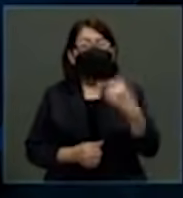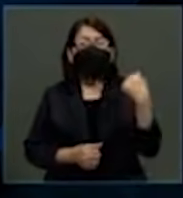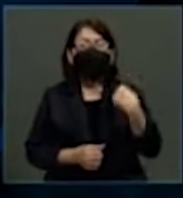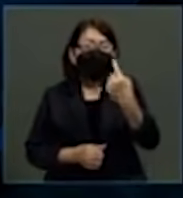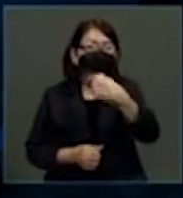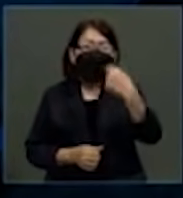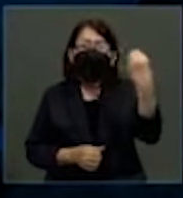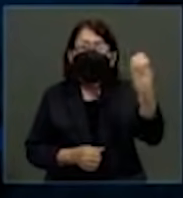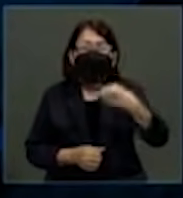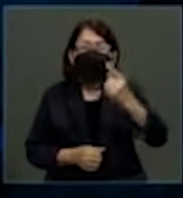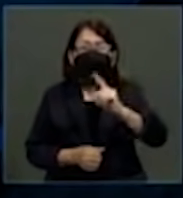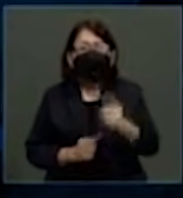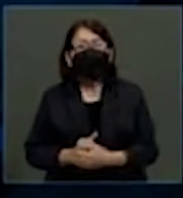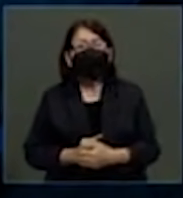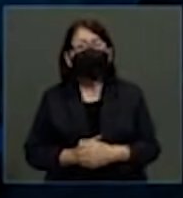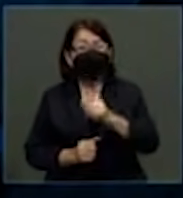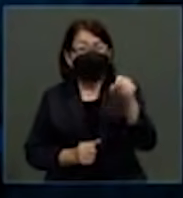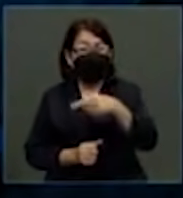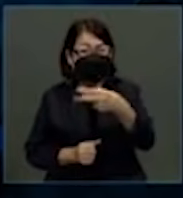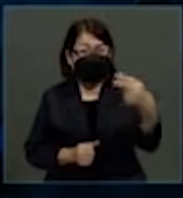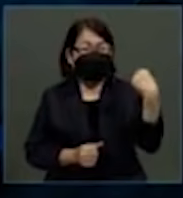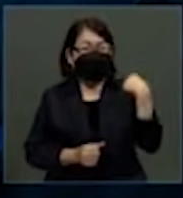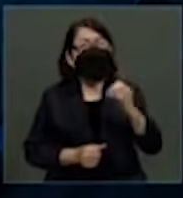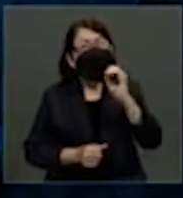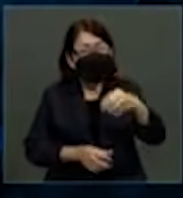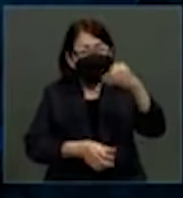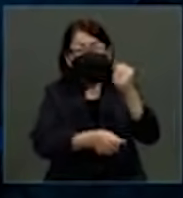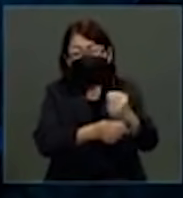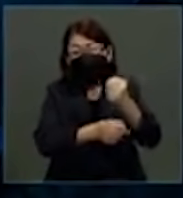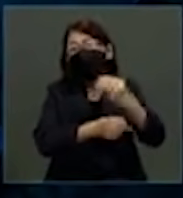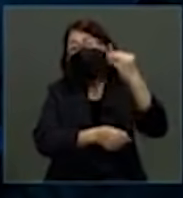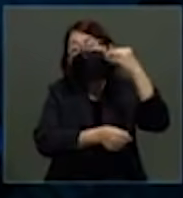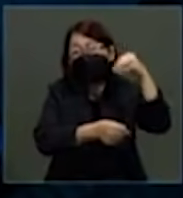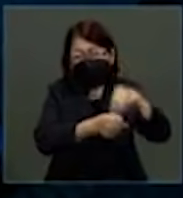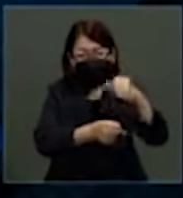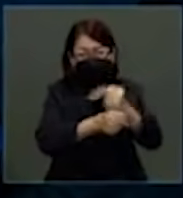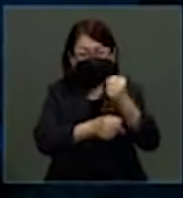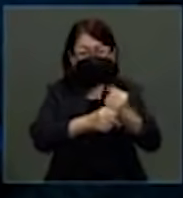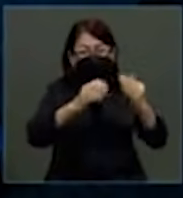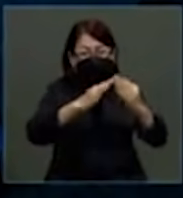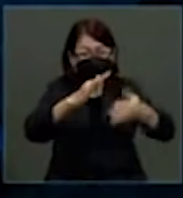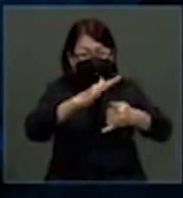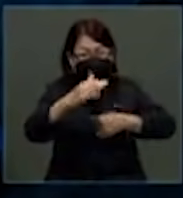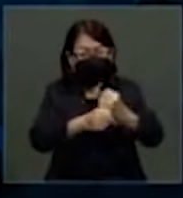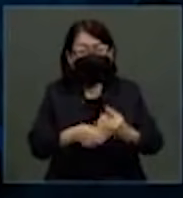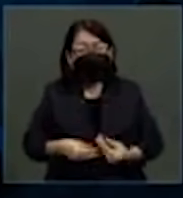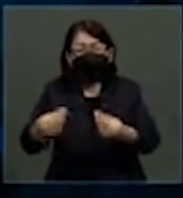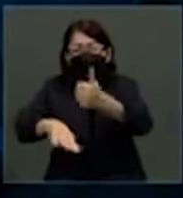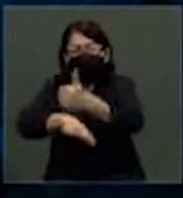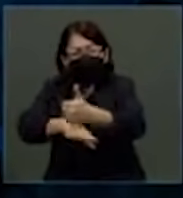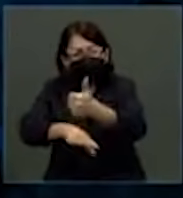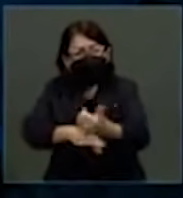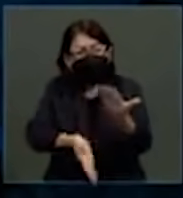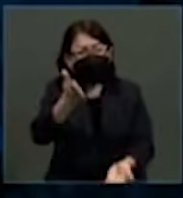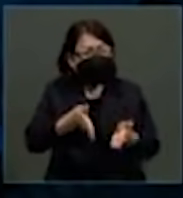านนอกสถานที่ตั้งนะครับอันนี้ก็คือพูดที่เราใช้คำติดปากคือ work from home อะไรที่ว่านี้นะ